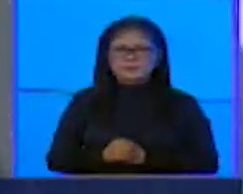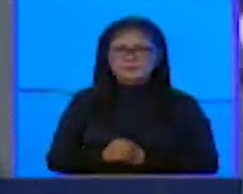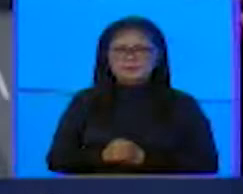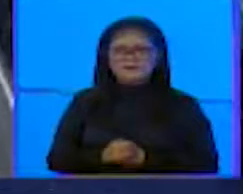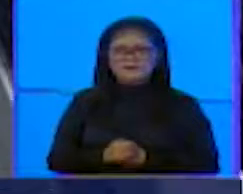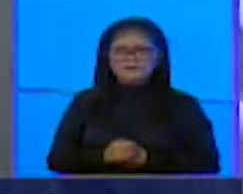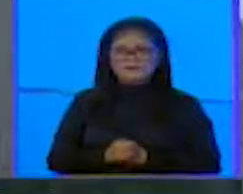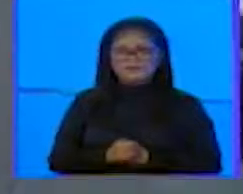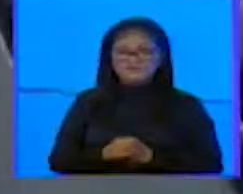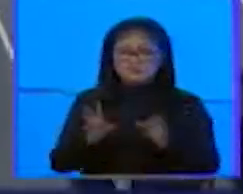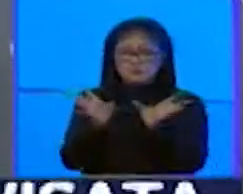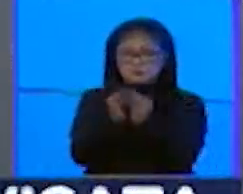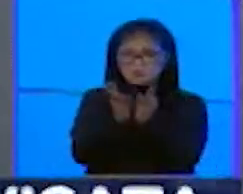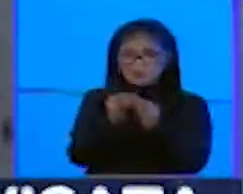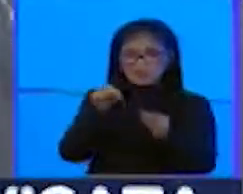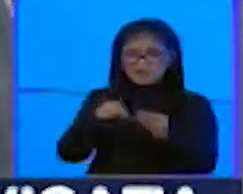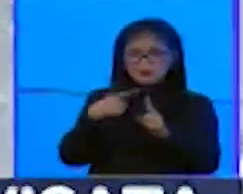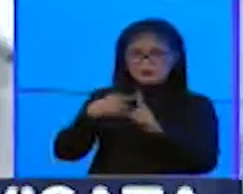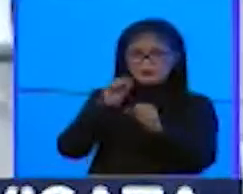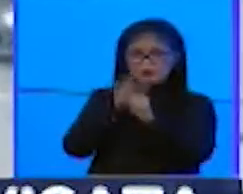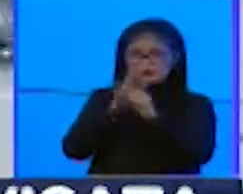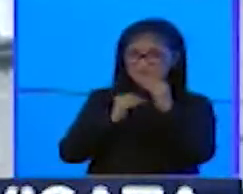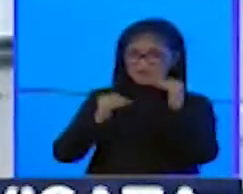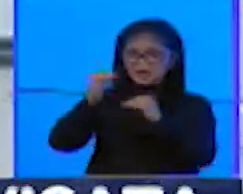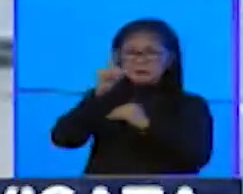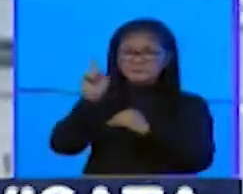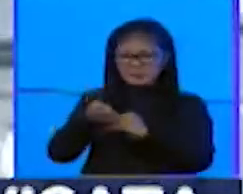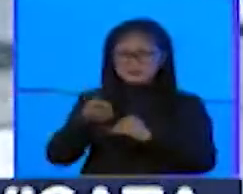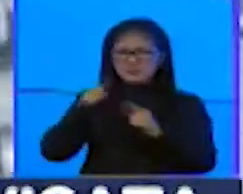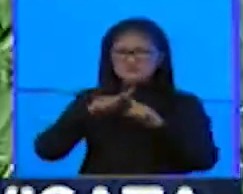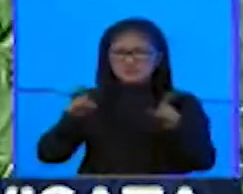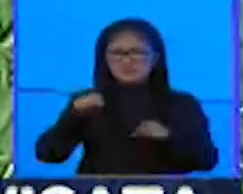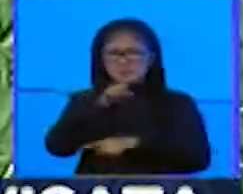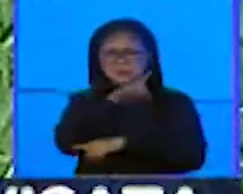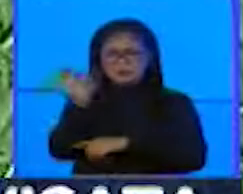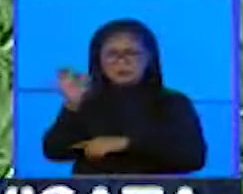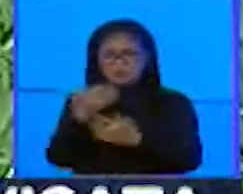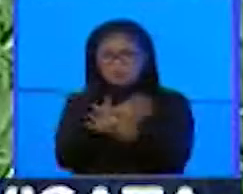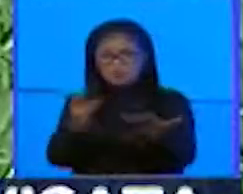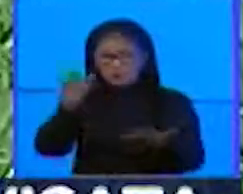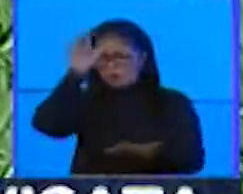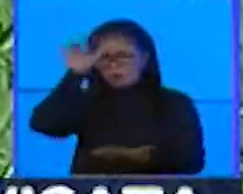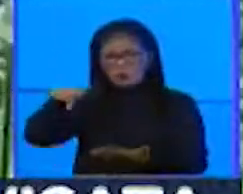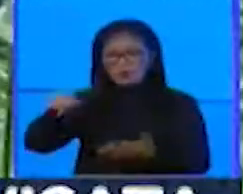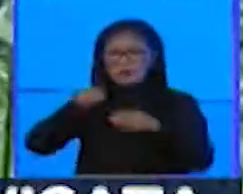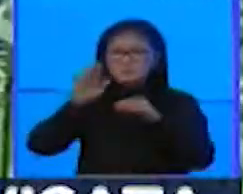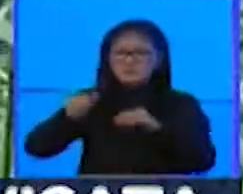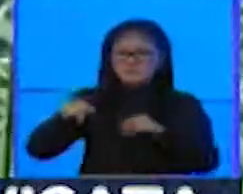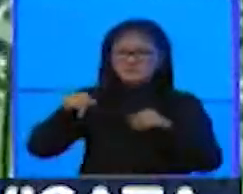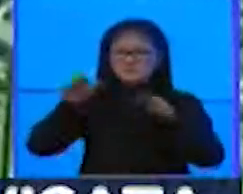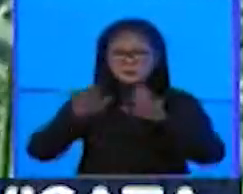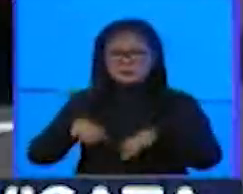Meski angka kasus COVID-19 di Indonesia masih tinggi, ribuan warga ibu kota memilih mudik ke kampung halaman maupun berlibur keluar